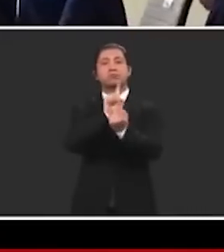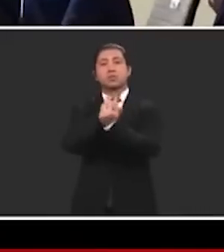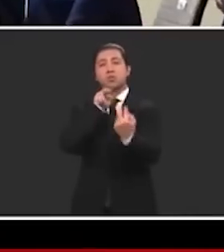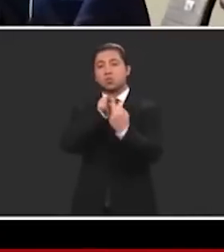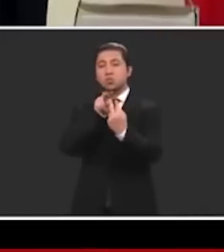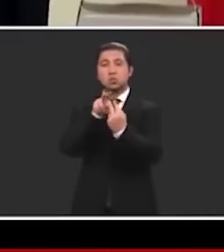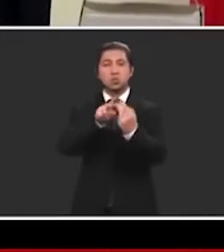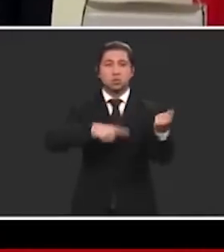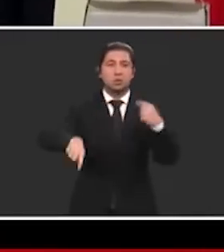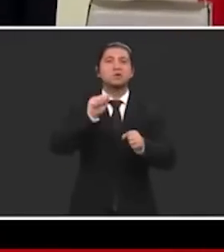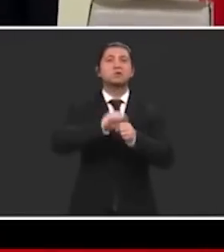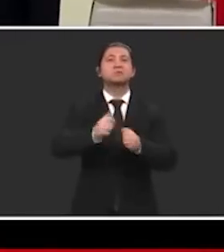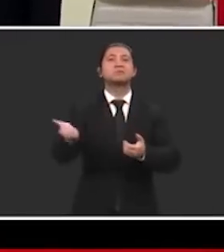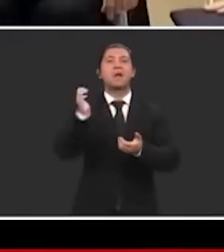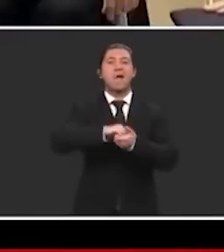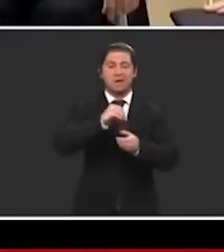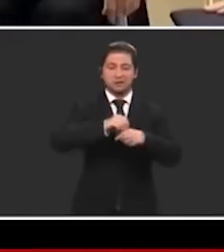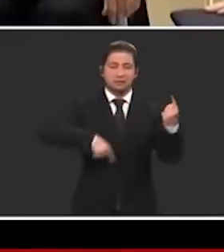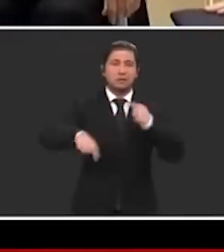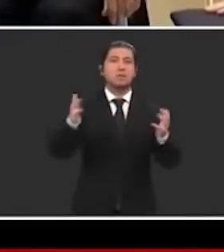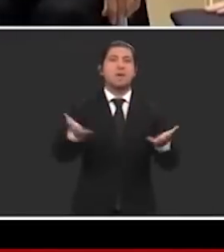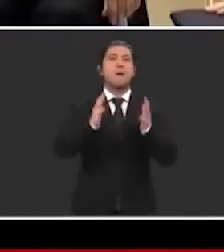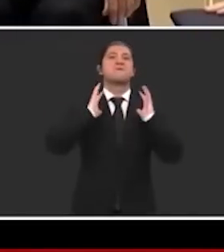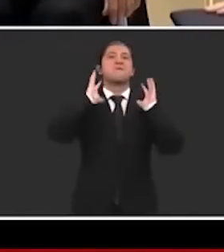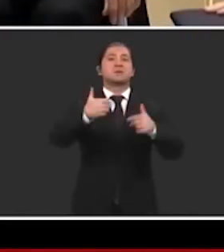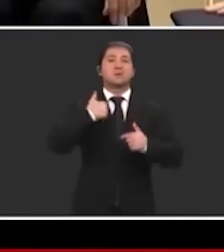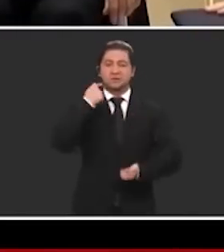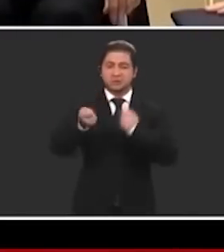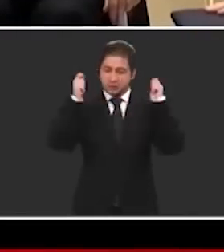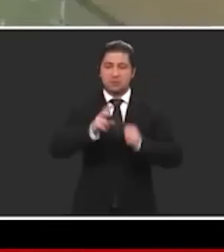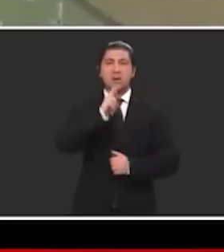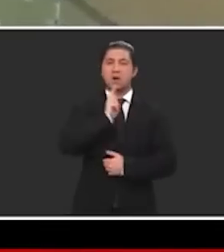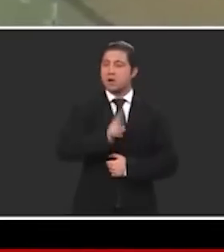gerçekleştirerek işbirliğimizi daha da ilerletecek kararlar aldık.